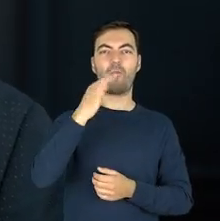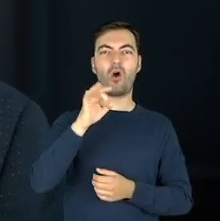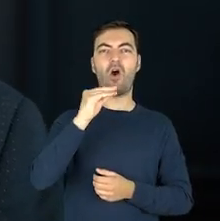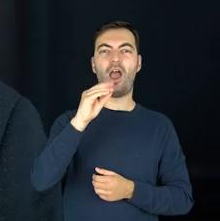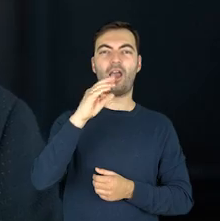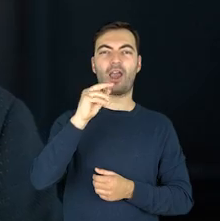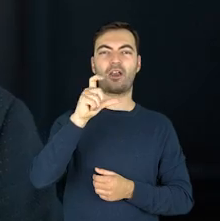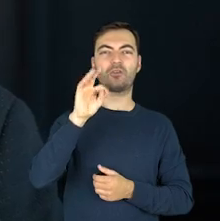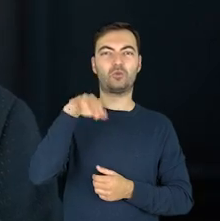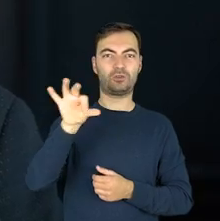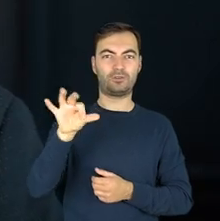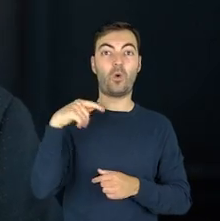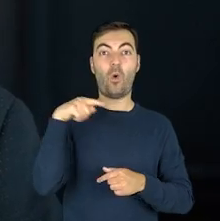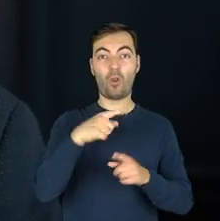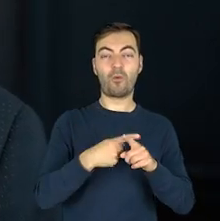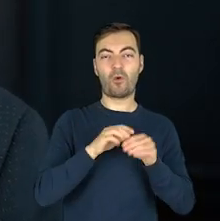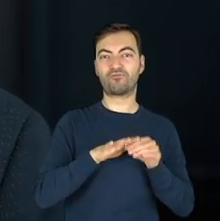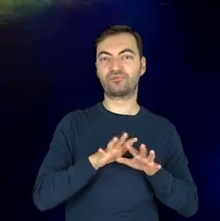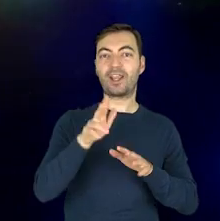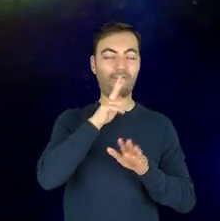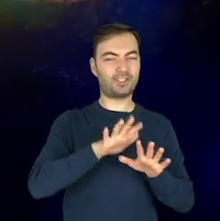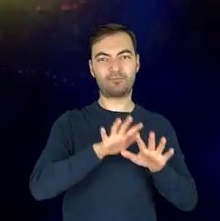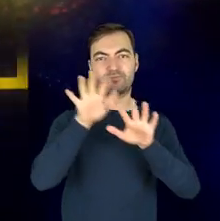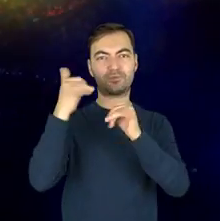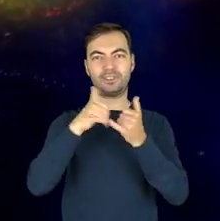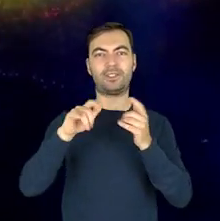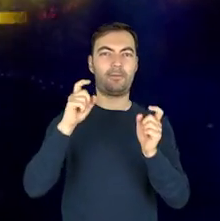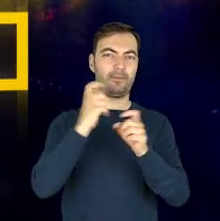on zaczął migrować z Afryki na inne kontynenty.